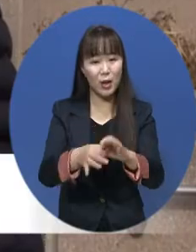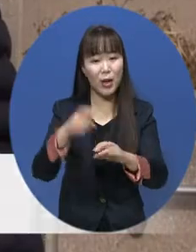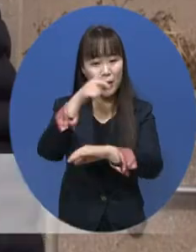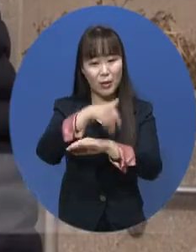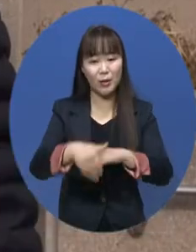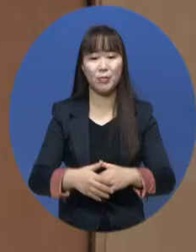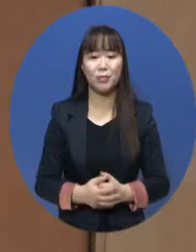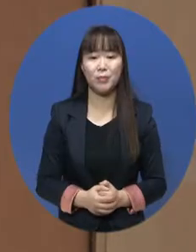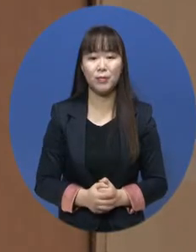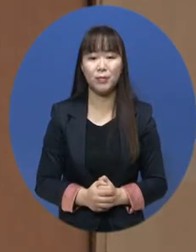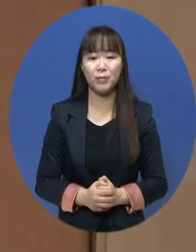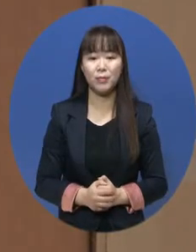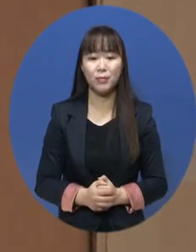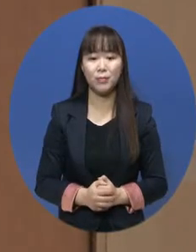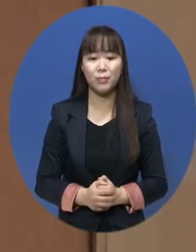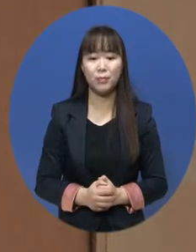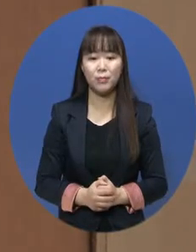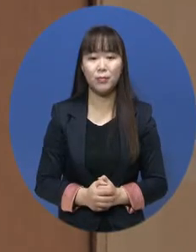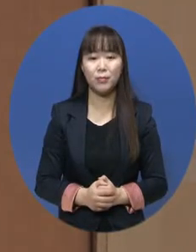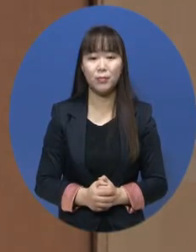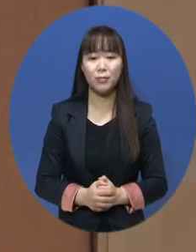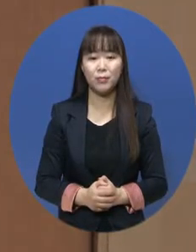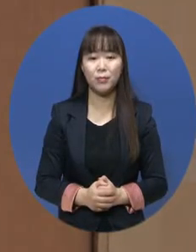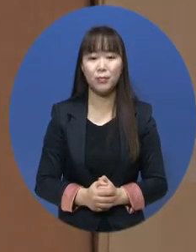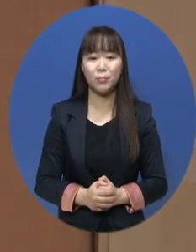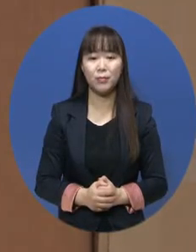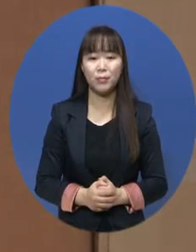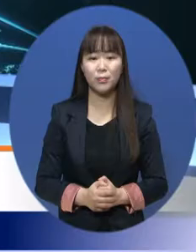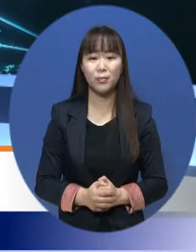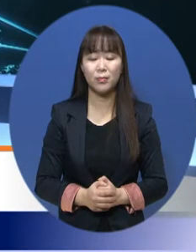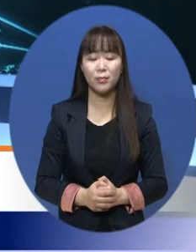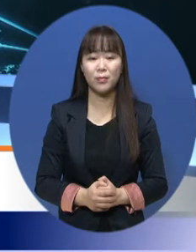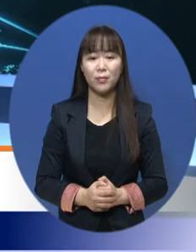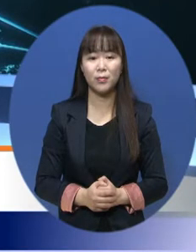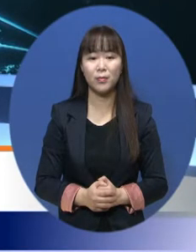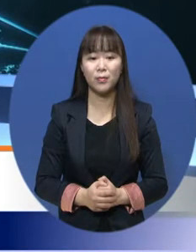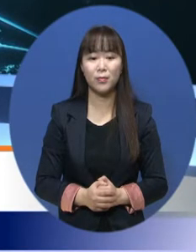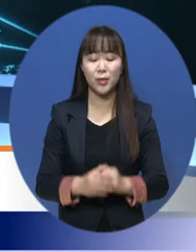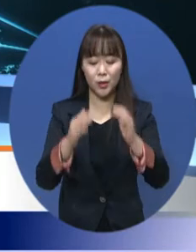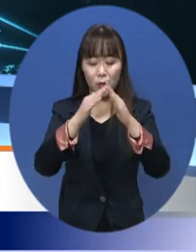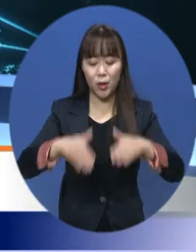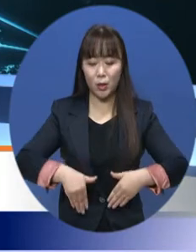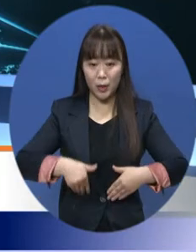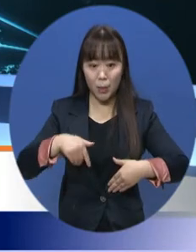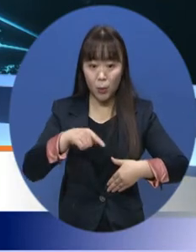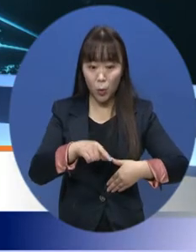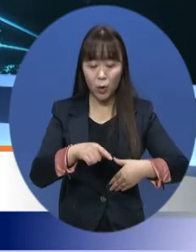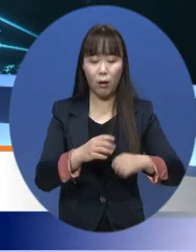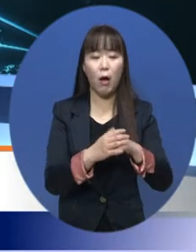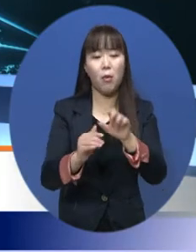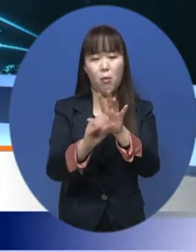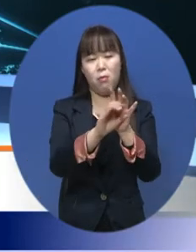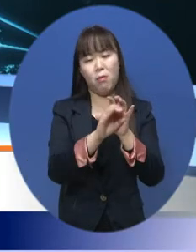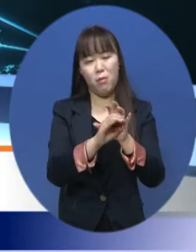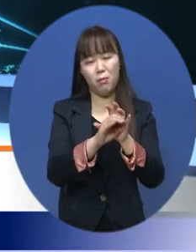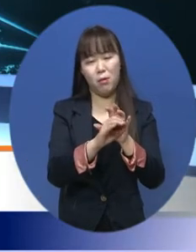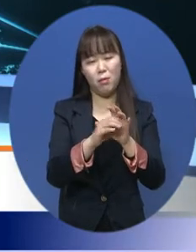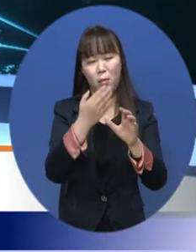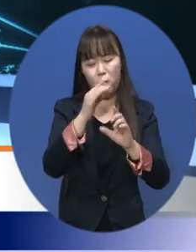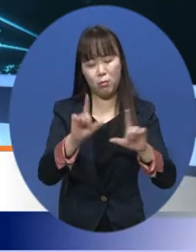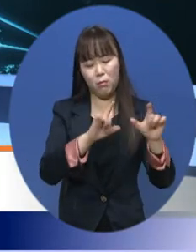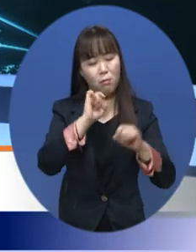그런 계획입니다. 복지TV 뉴스 이윤희입니다. 전라남도가 코로나19로 인해 생계가